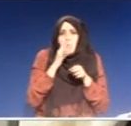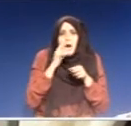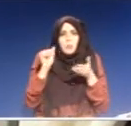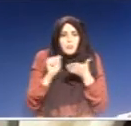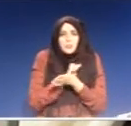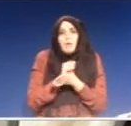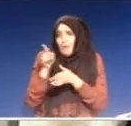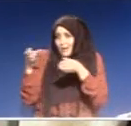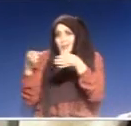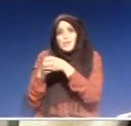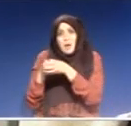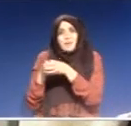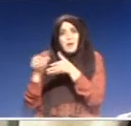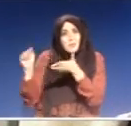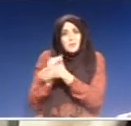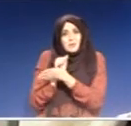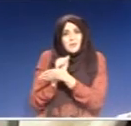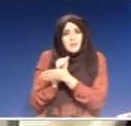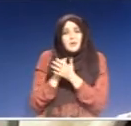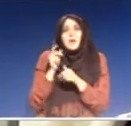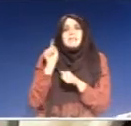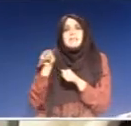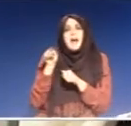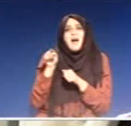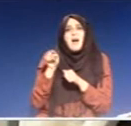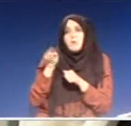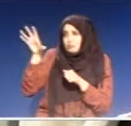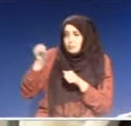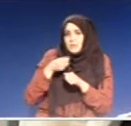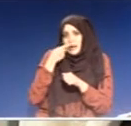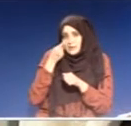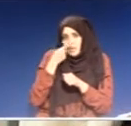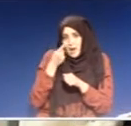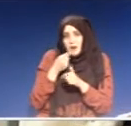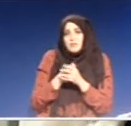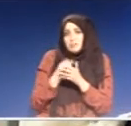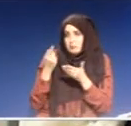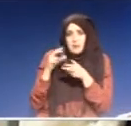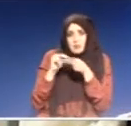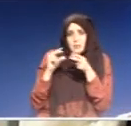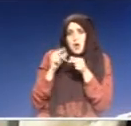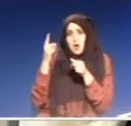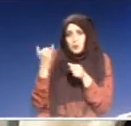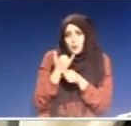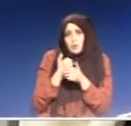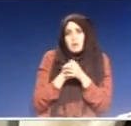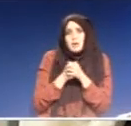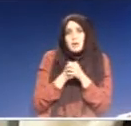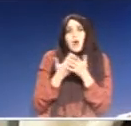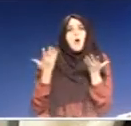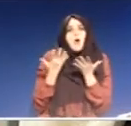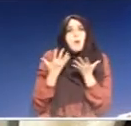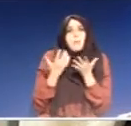ثجمعث، وثجمعث هذه أيضا تستعين بالخبراء. وسيأتي البيان في وقت لاحق إن شاء الله